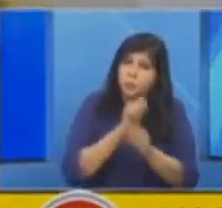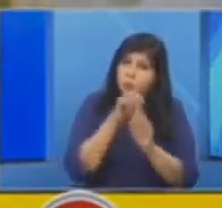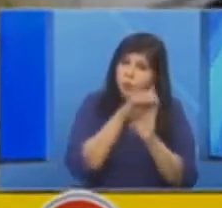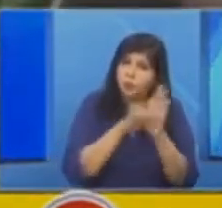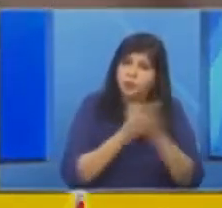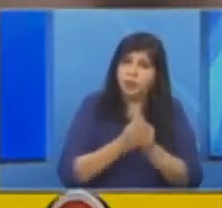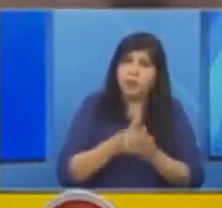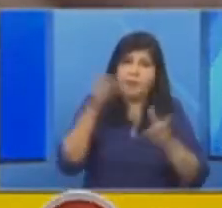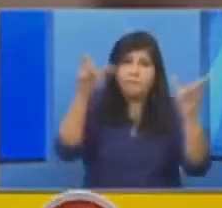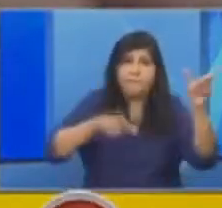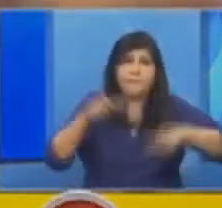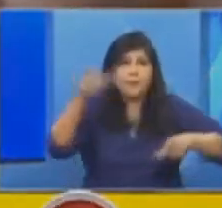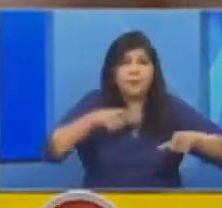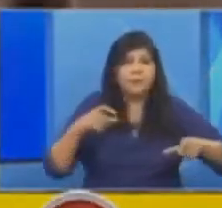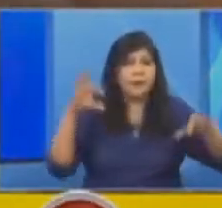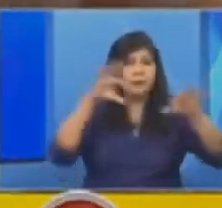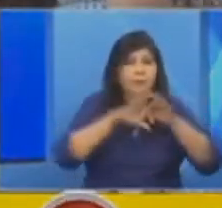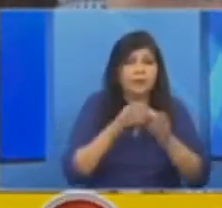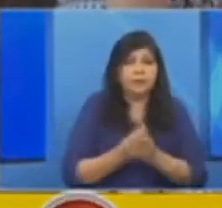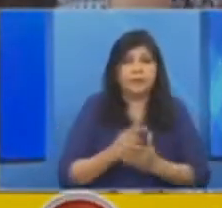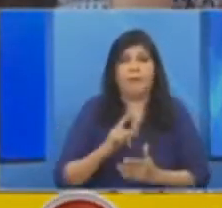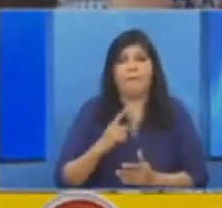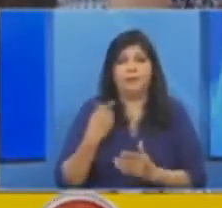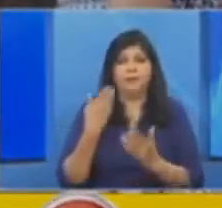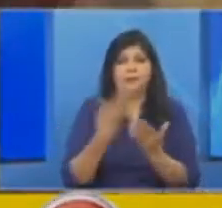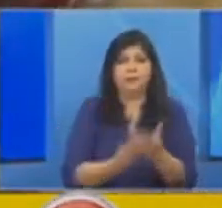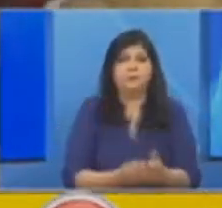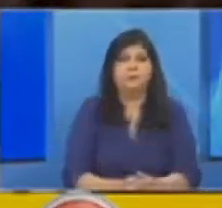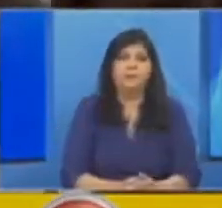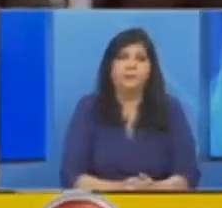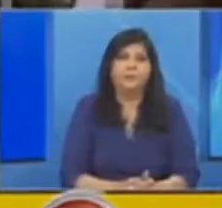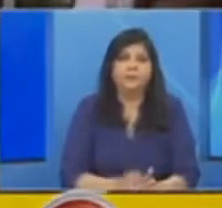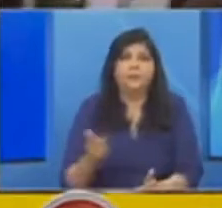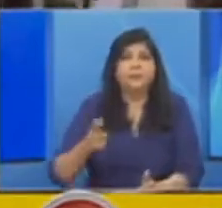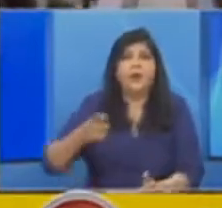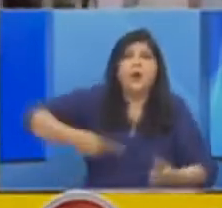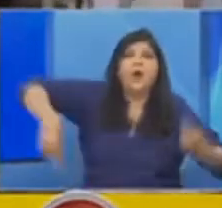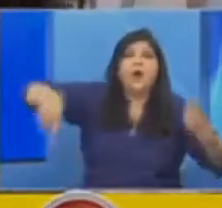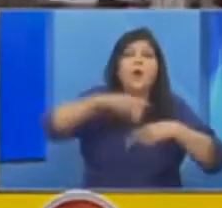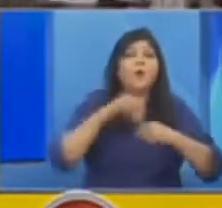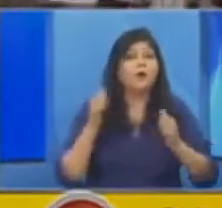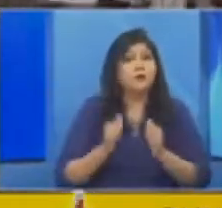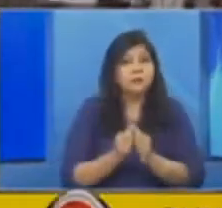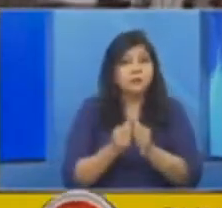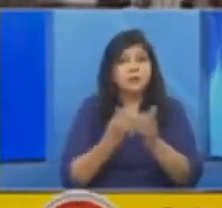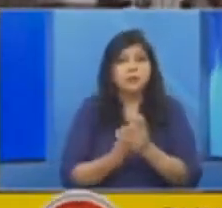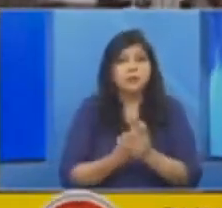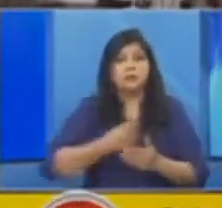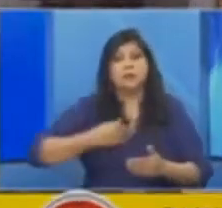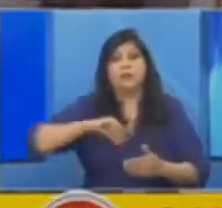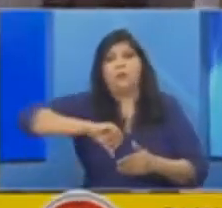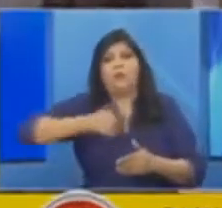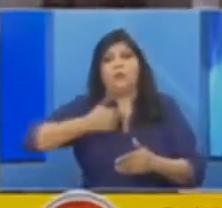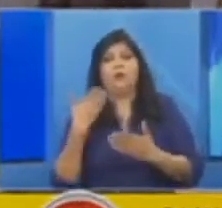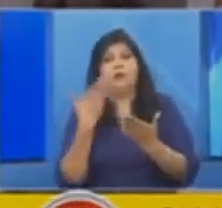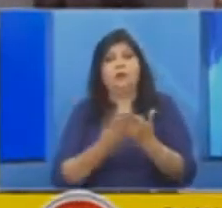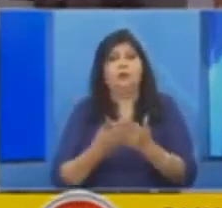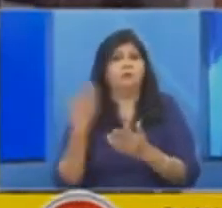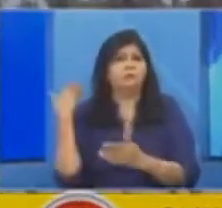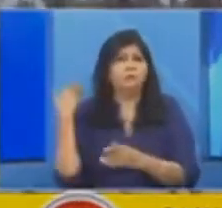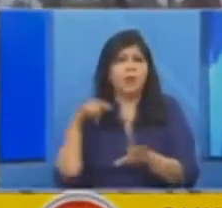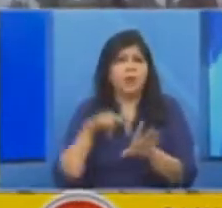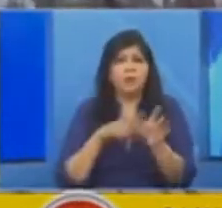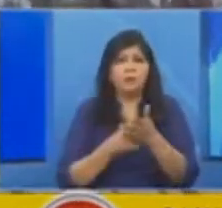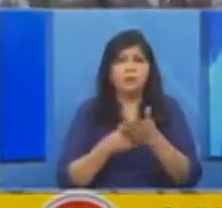people participation भी बहुत जरूरी हैं, जन भागीदारी ही इसको सफल करती हैं, पिछले कुछ